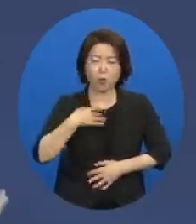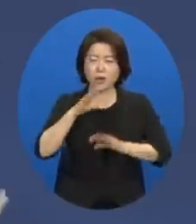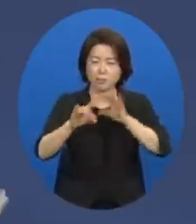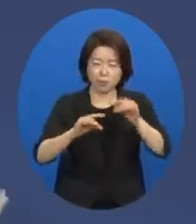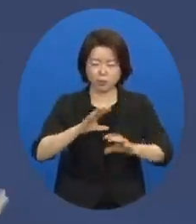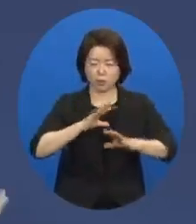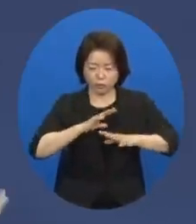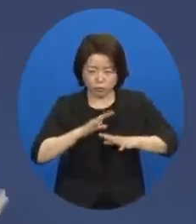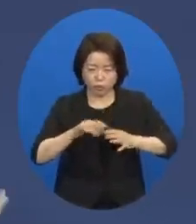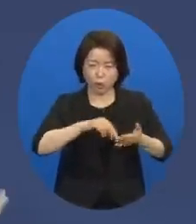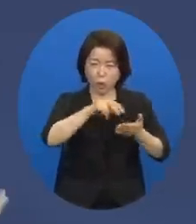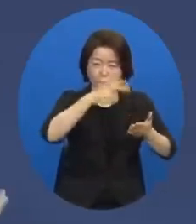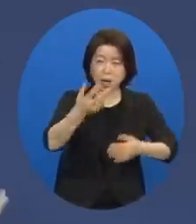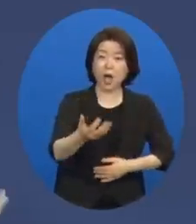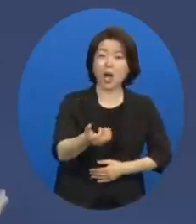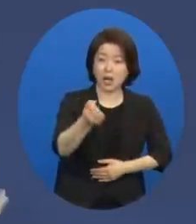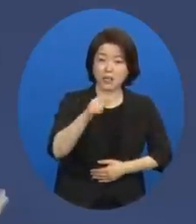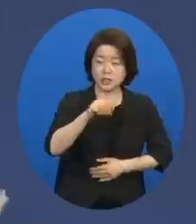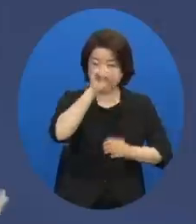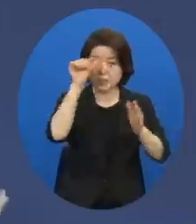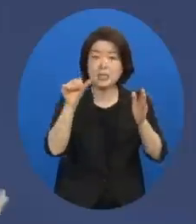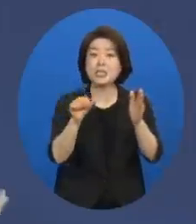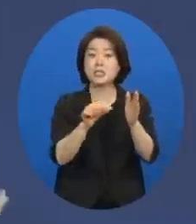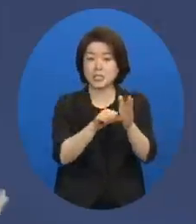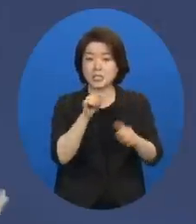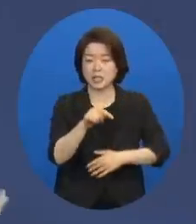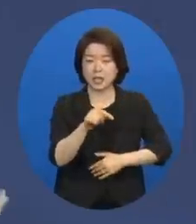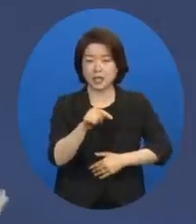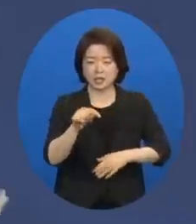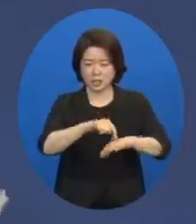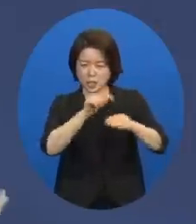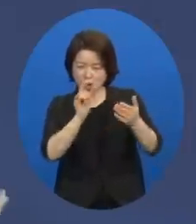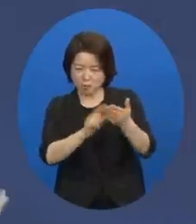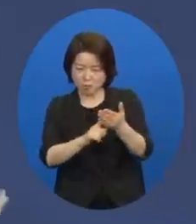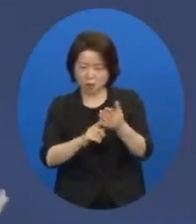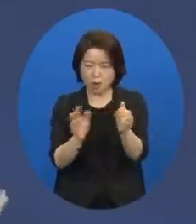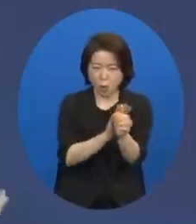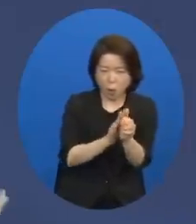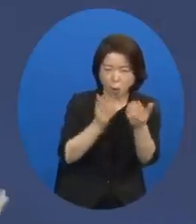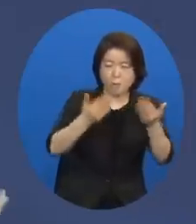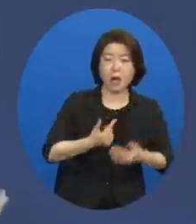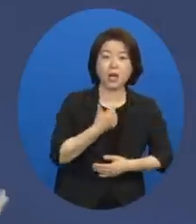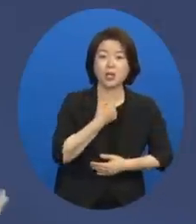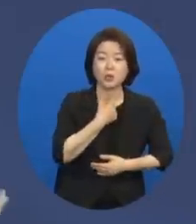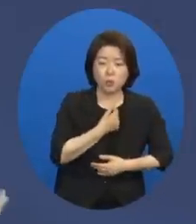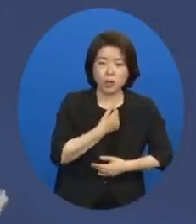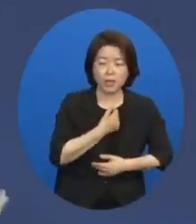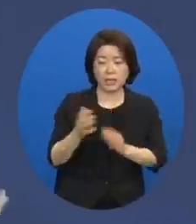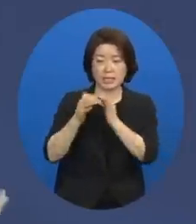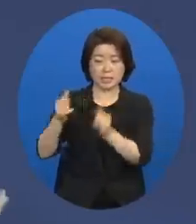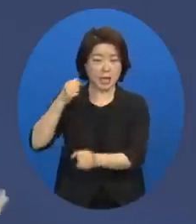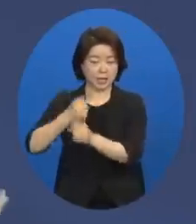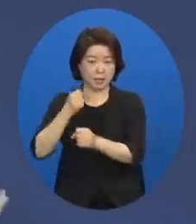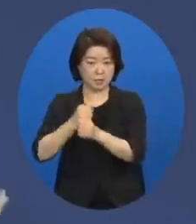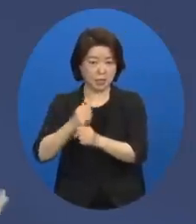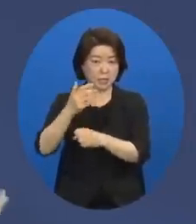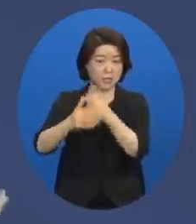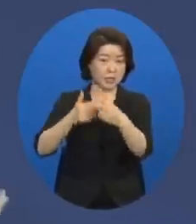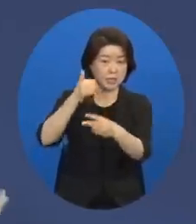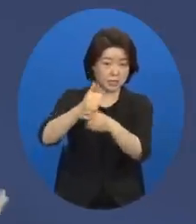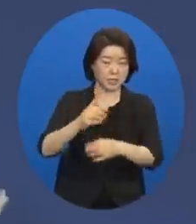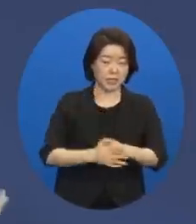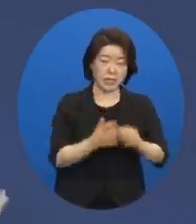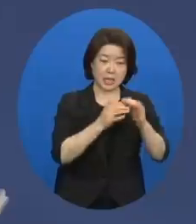두려움과 방황을 가지고 있는 인생들이 그들의 마음을 위안을 받으려고 인간이 만들어낸 신,